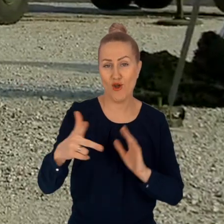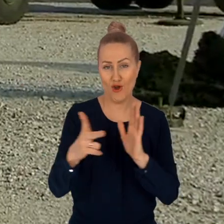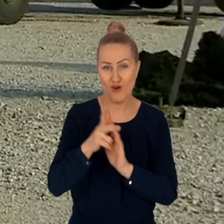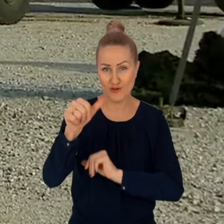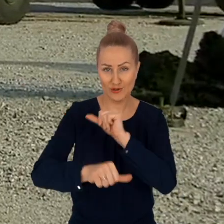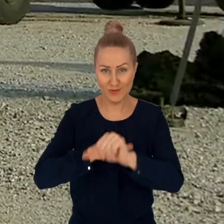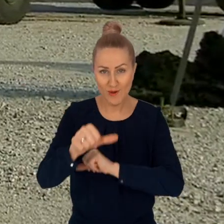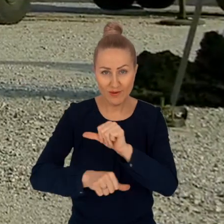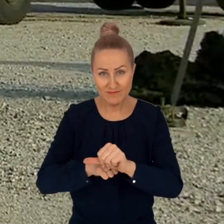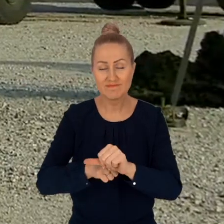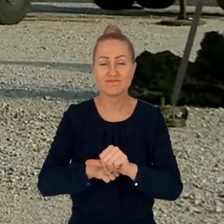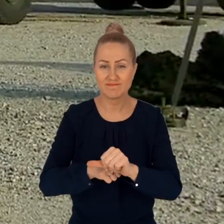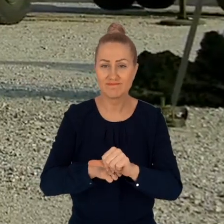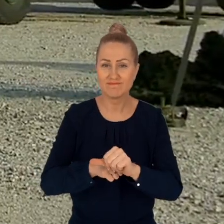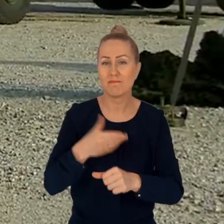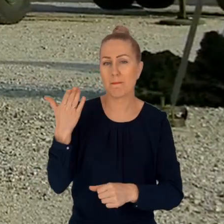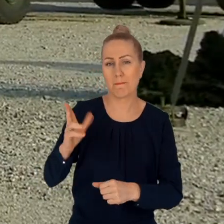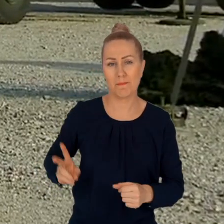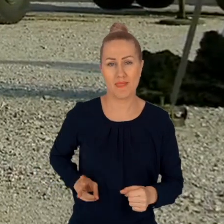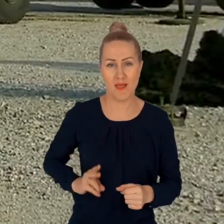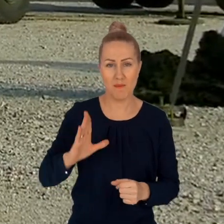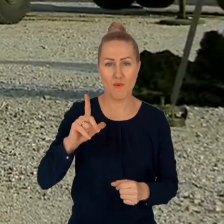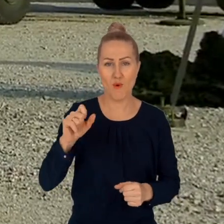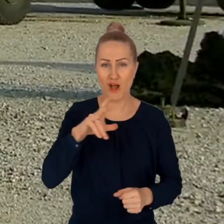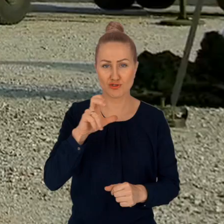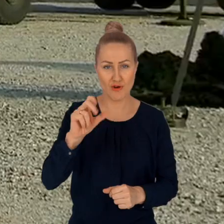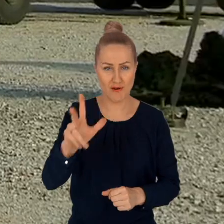roku pan minister Mariusz Błaszczak